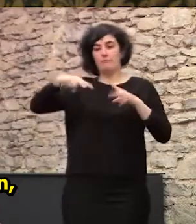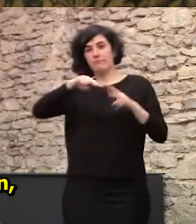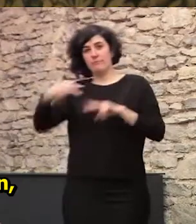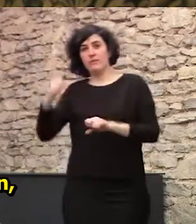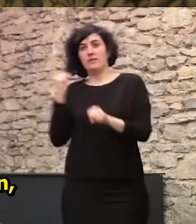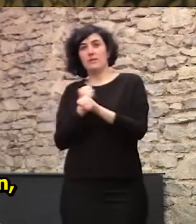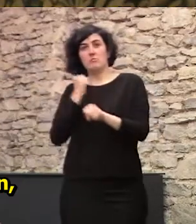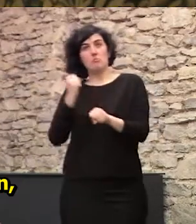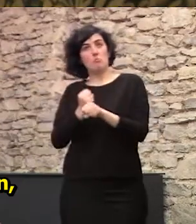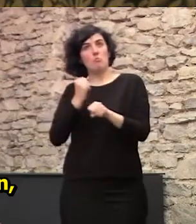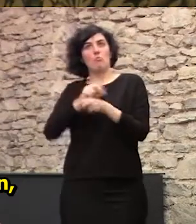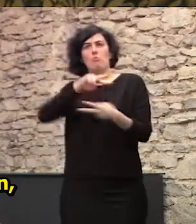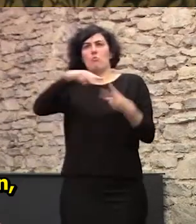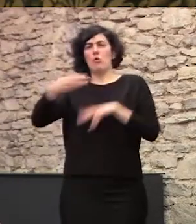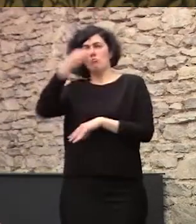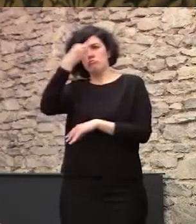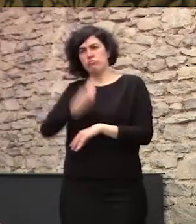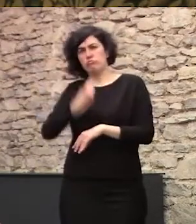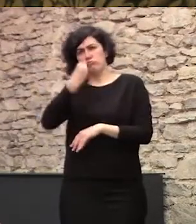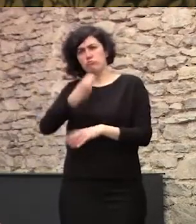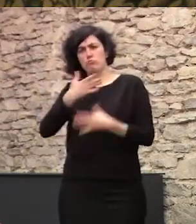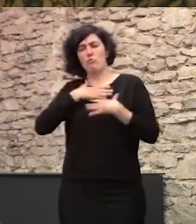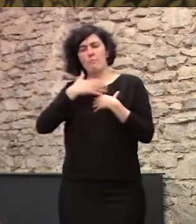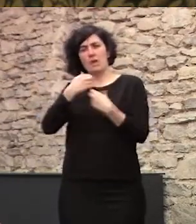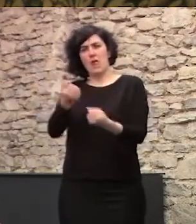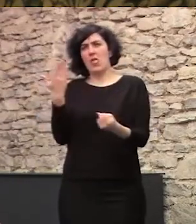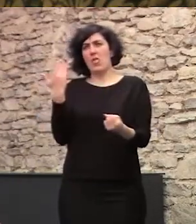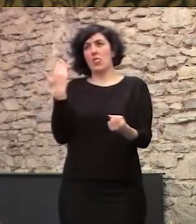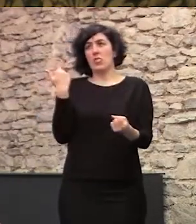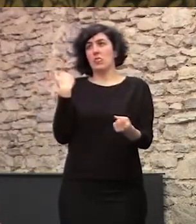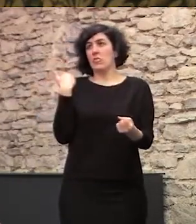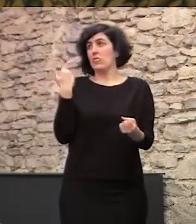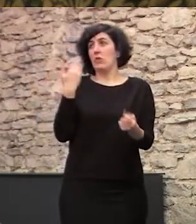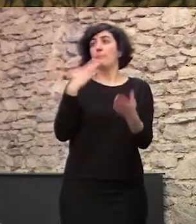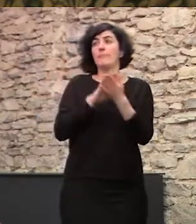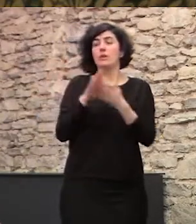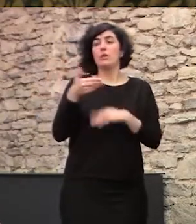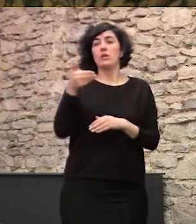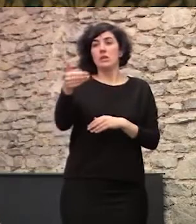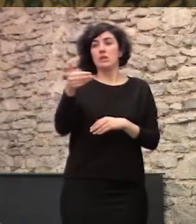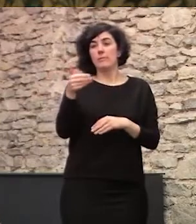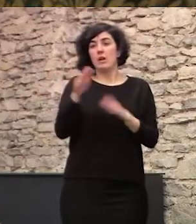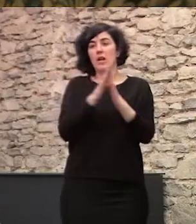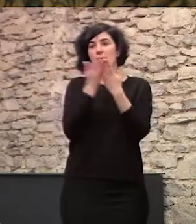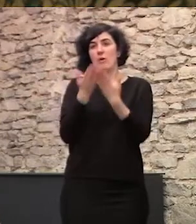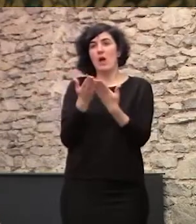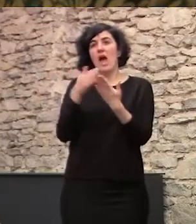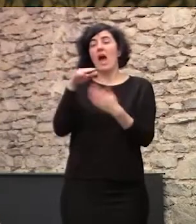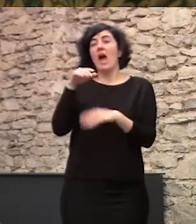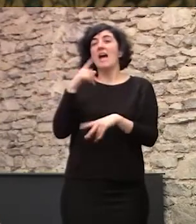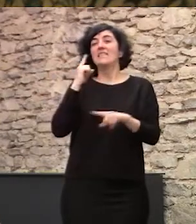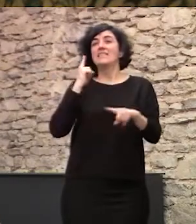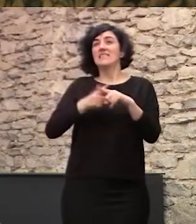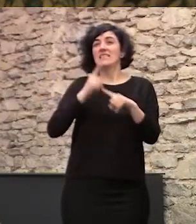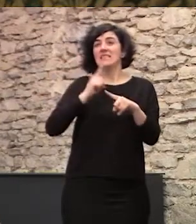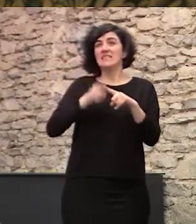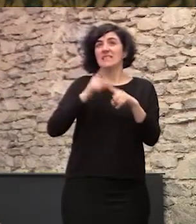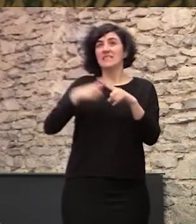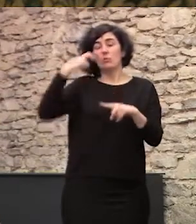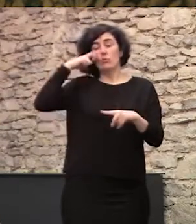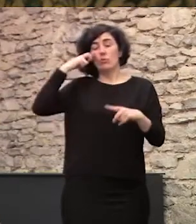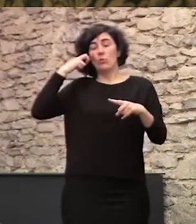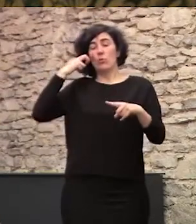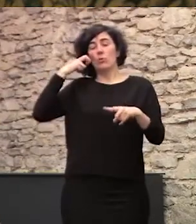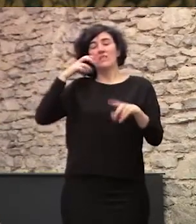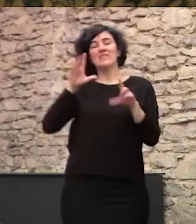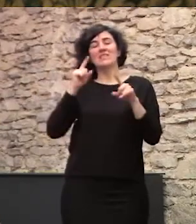ausardi handiekin eta oso non lanola egiten du. Oraintxe guk irakurri behar dugun Angela Davisen Sexua, klasea eta arraza berak